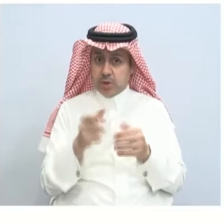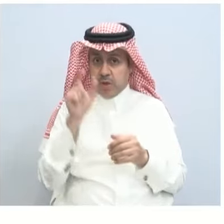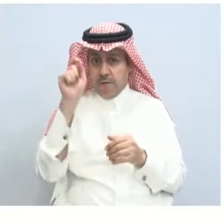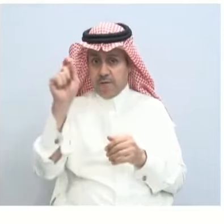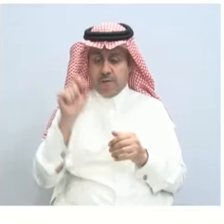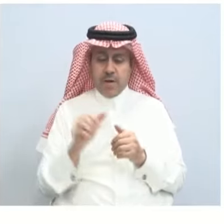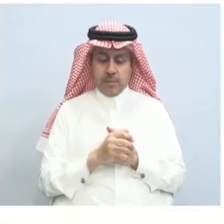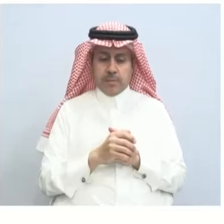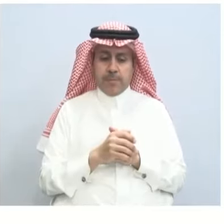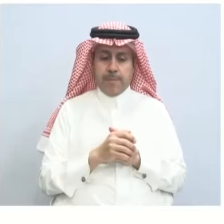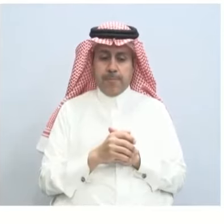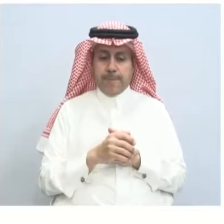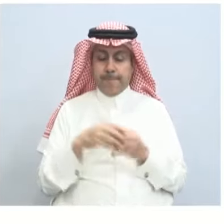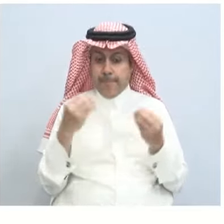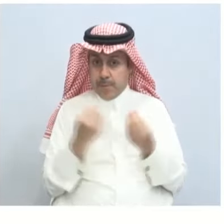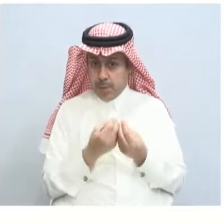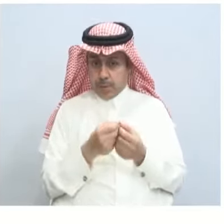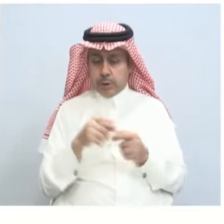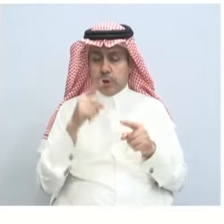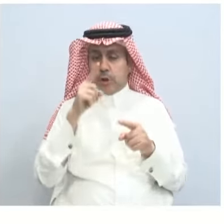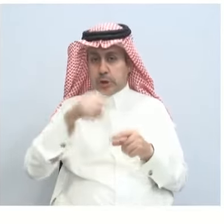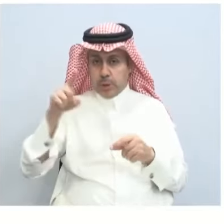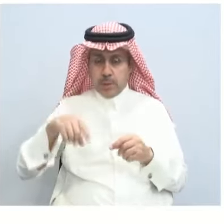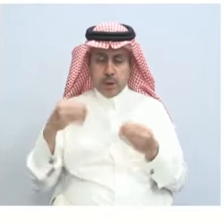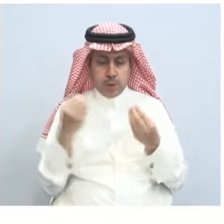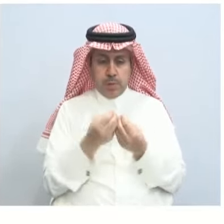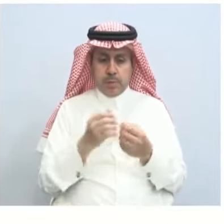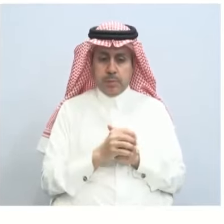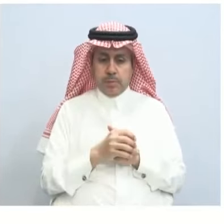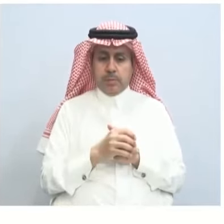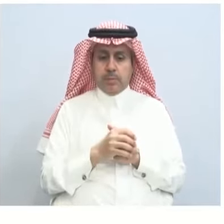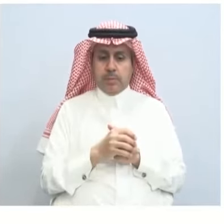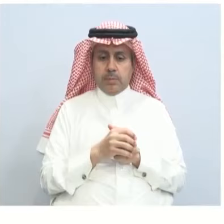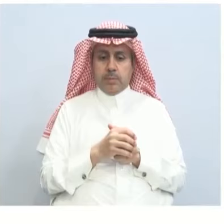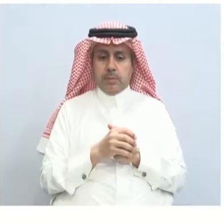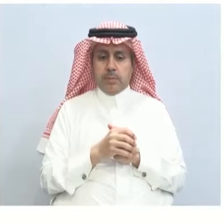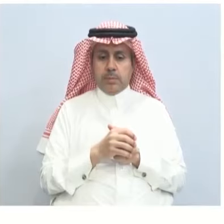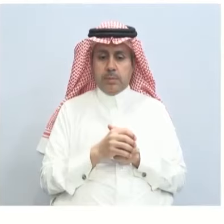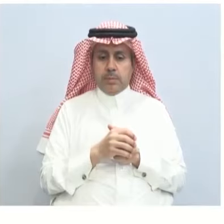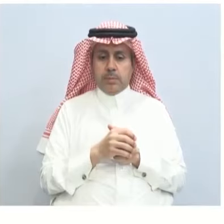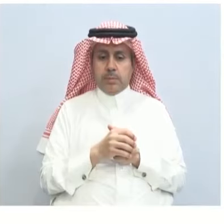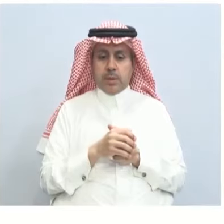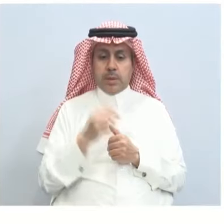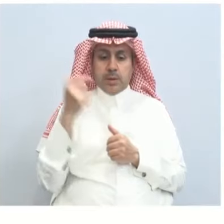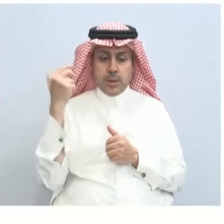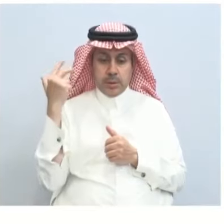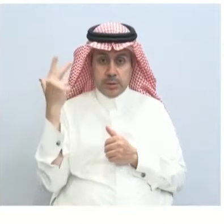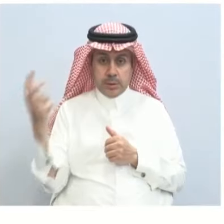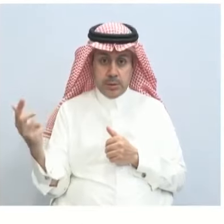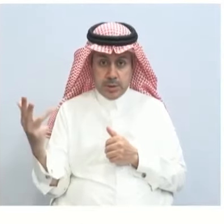في مع محص مع متجه دبليو رد اني اجمعهم فانا راح اجمع المتجهين الان اللي هما 9